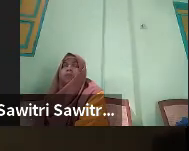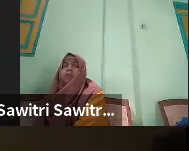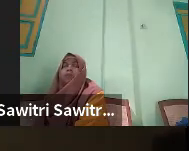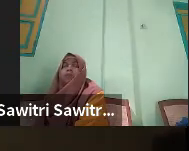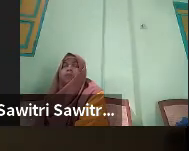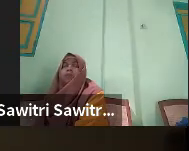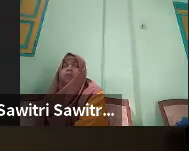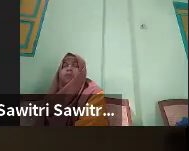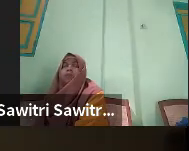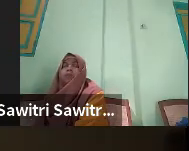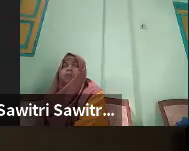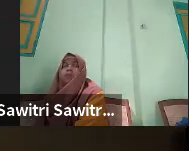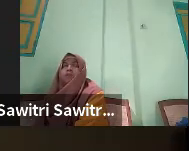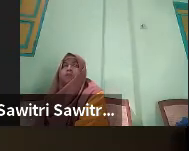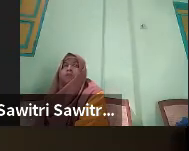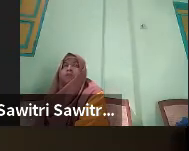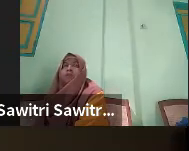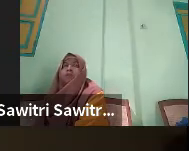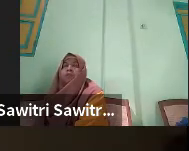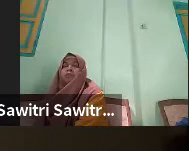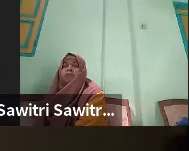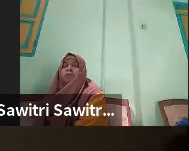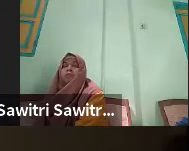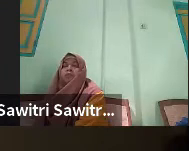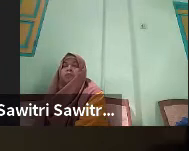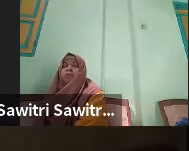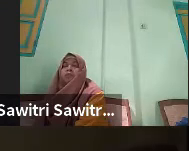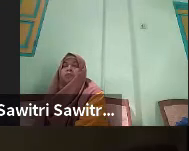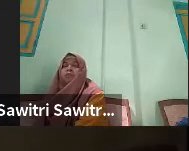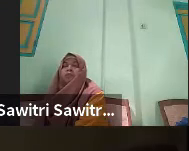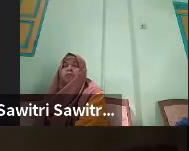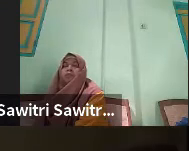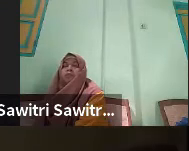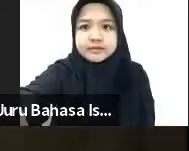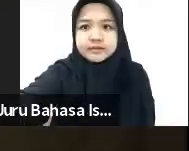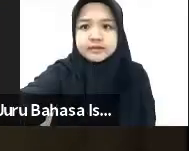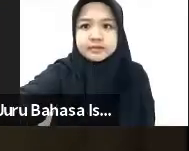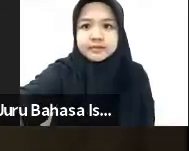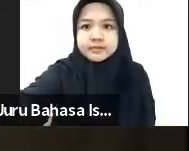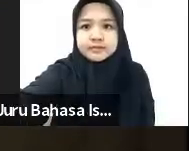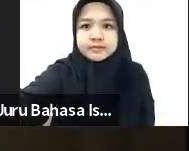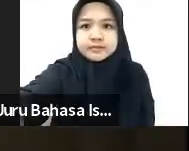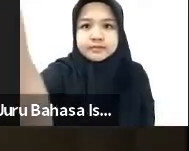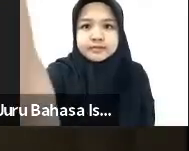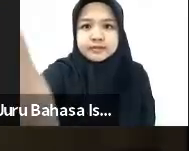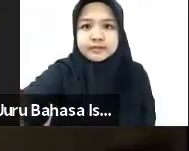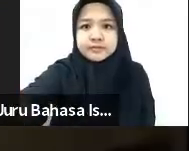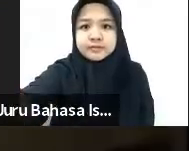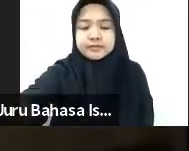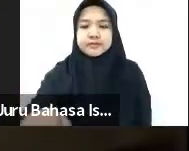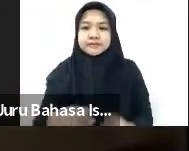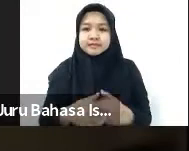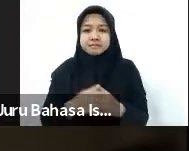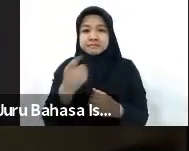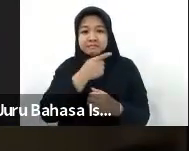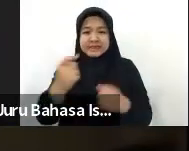yang mereka miliki itu bukanlah sebuah halangan, apalagi dalam hal bermusik. Dan semangat